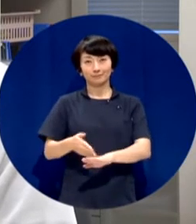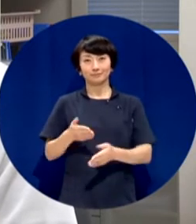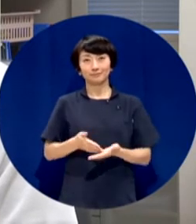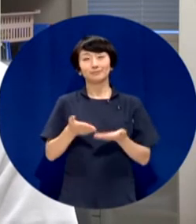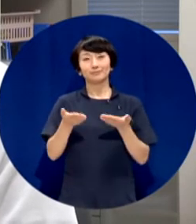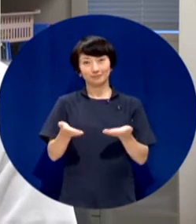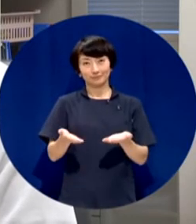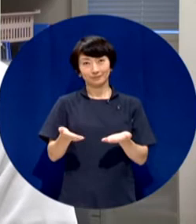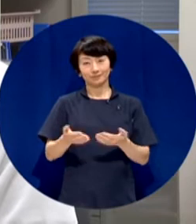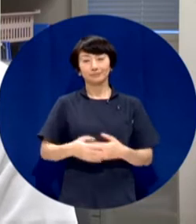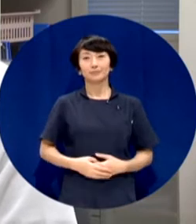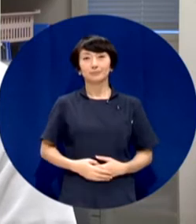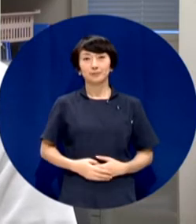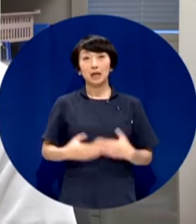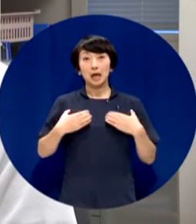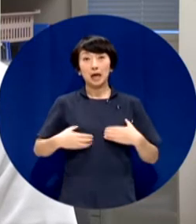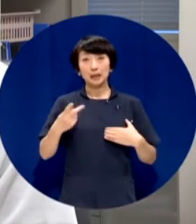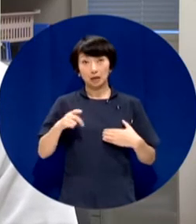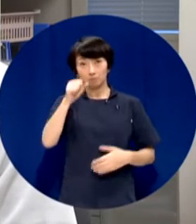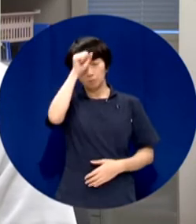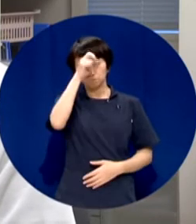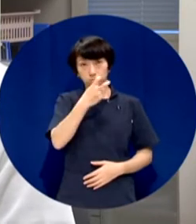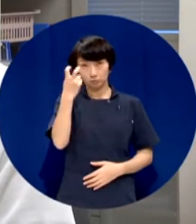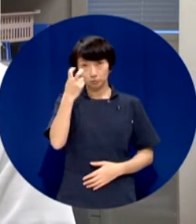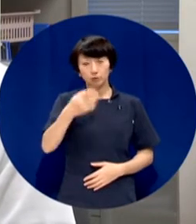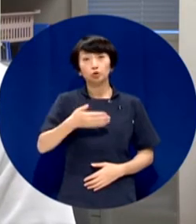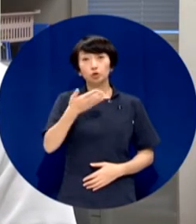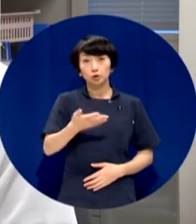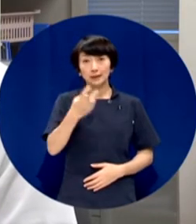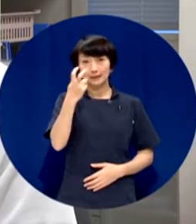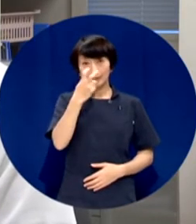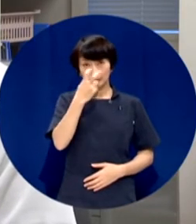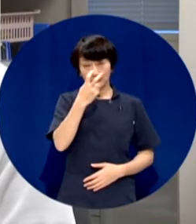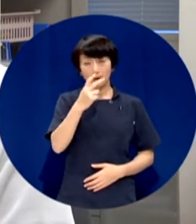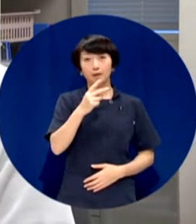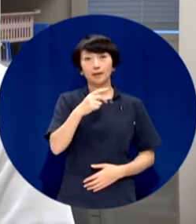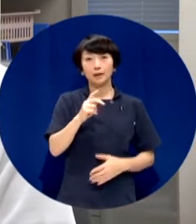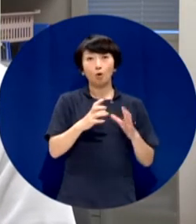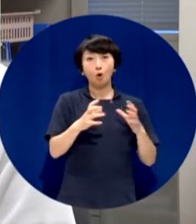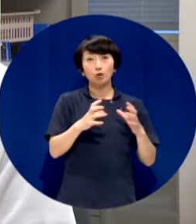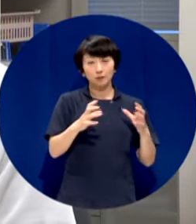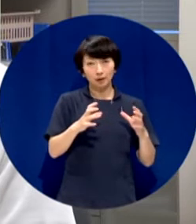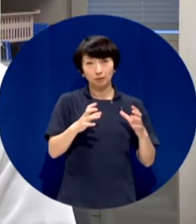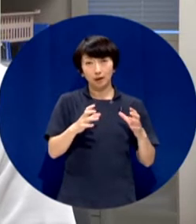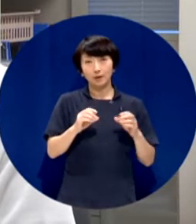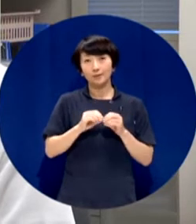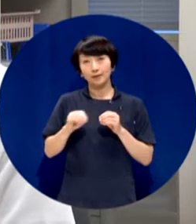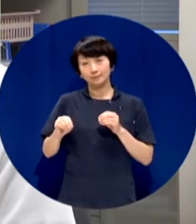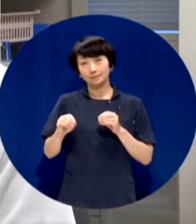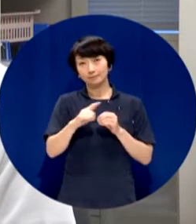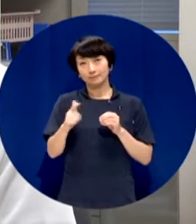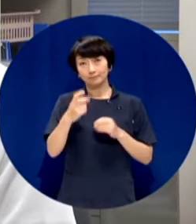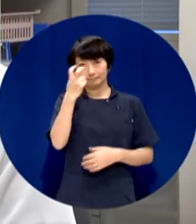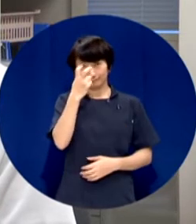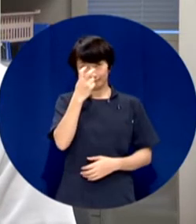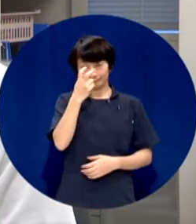。肺がんと診断がついたら、まず、画像検査などで、がんの大きさ、リンパ節